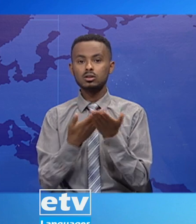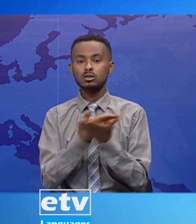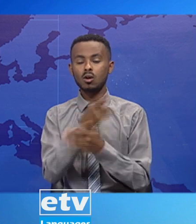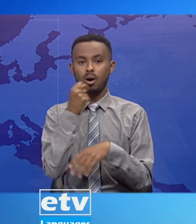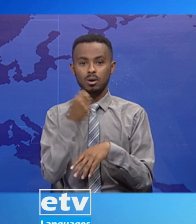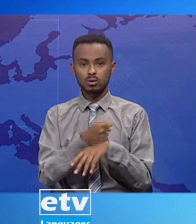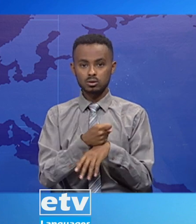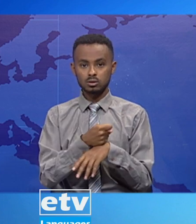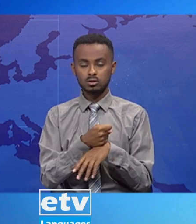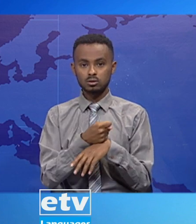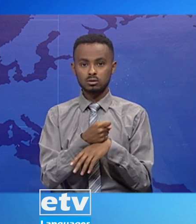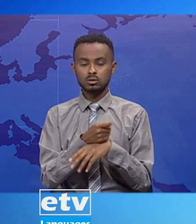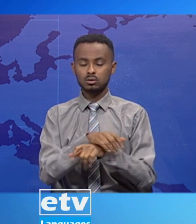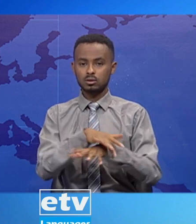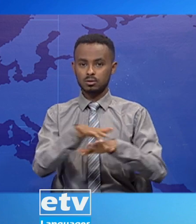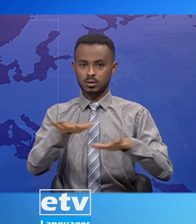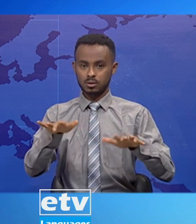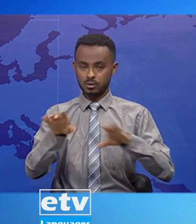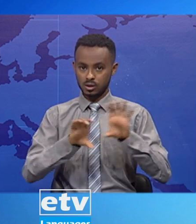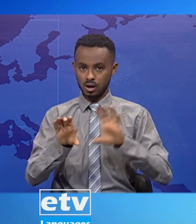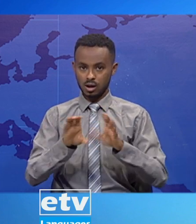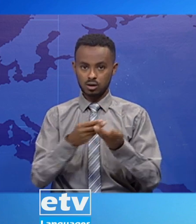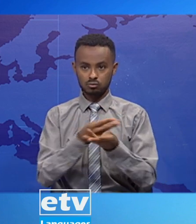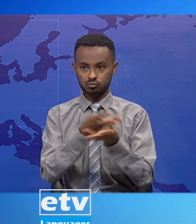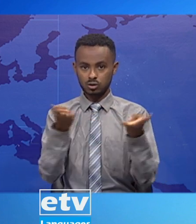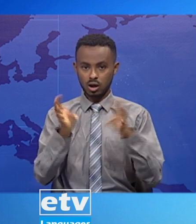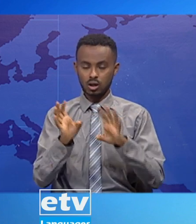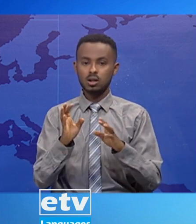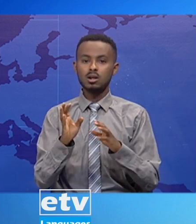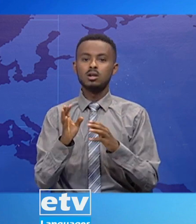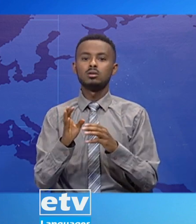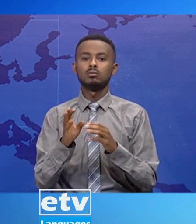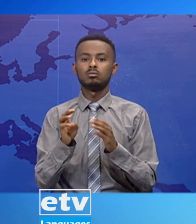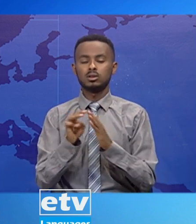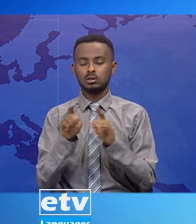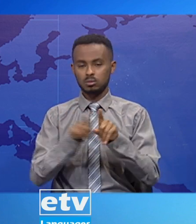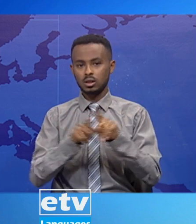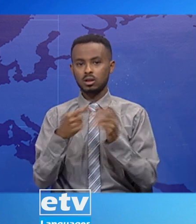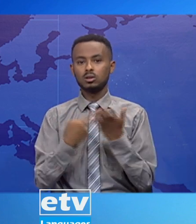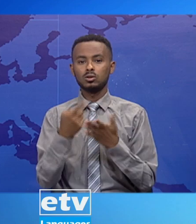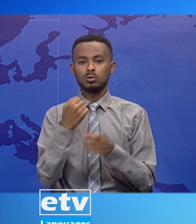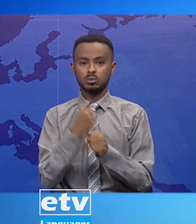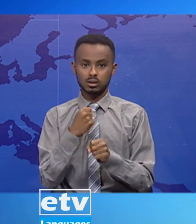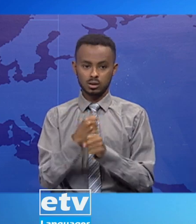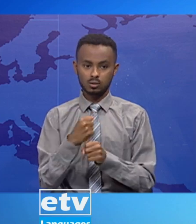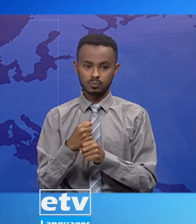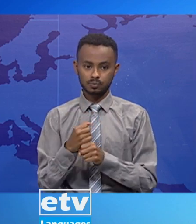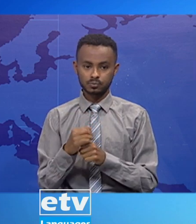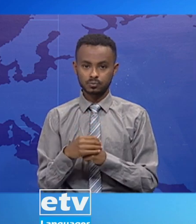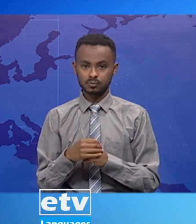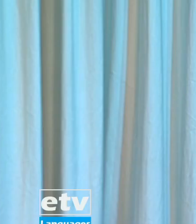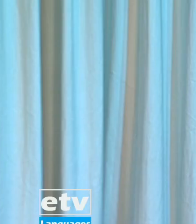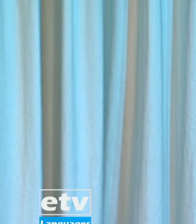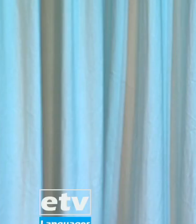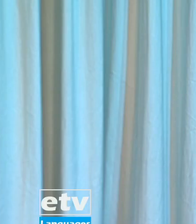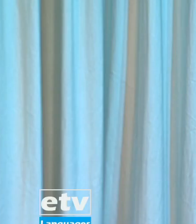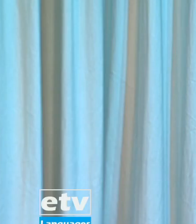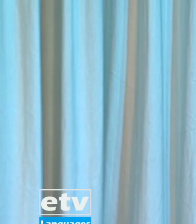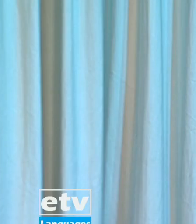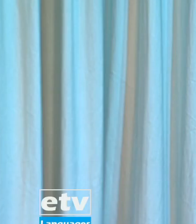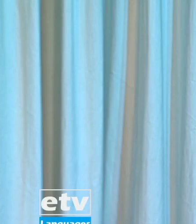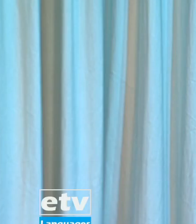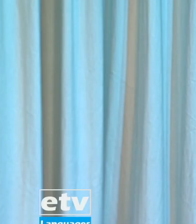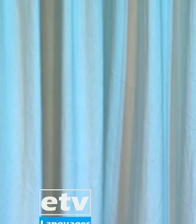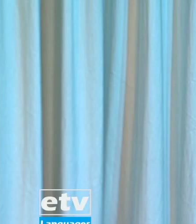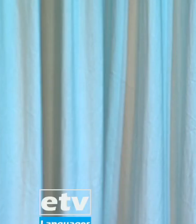ተቋማቶች ይበተናል በነጻ ይበተናል እንደሚደርስነታችን እንደዛ ነው እናሰራጨው። በዚህ ስራ የተሻለ ነገር አግኝታል